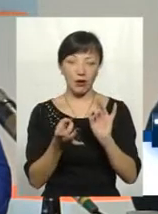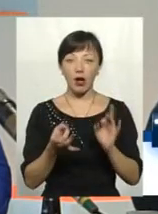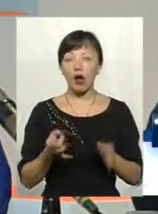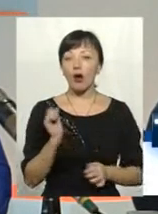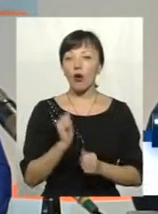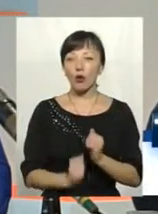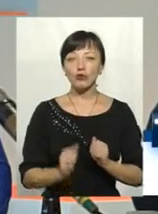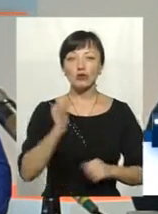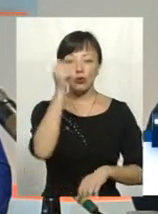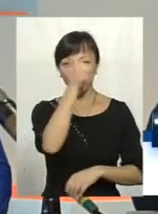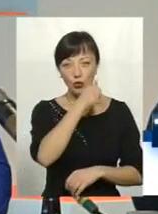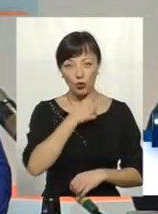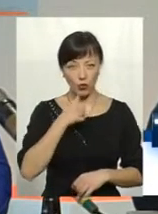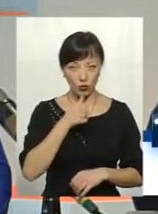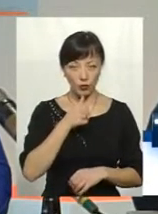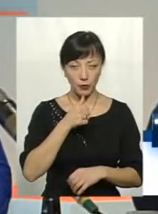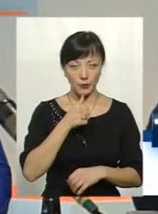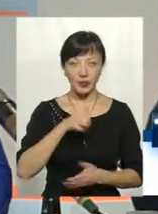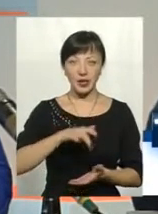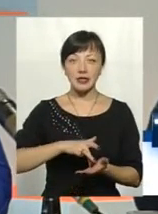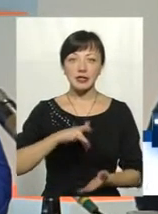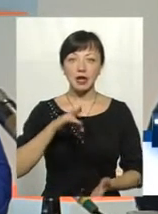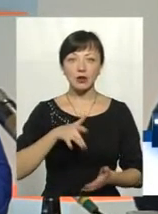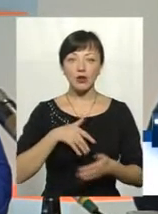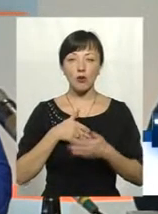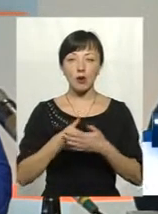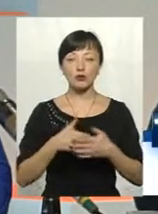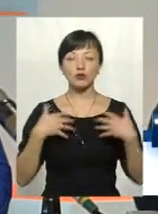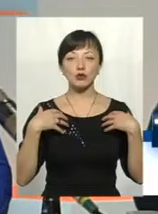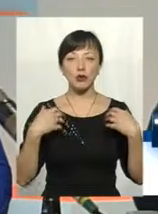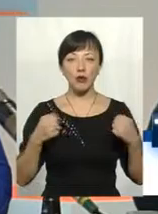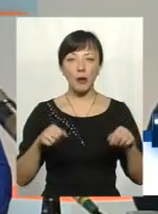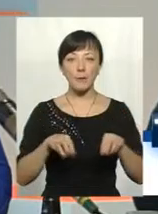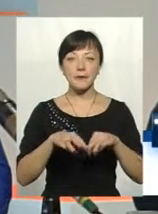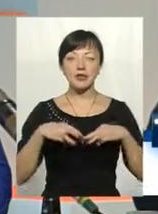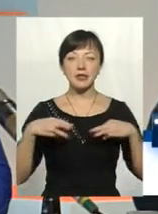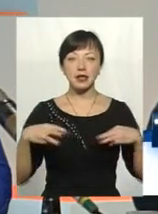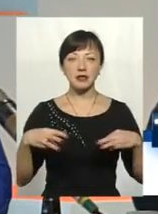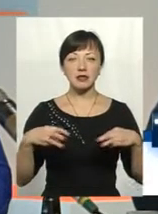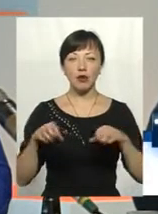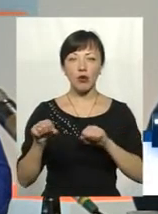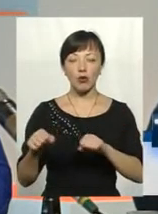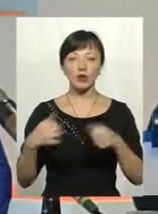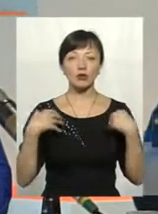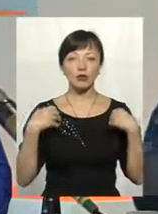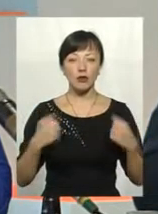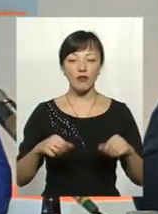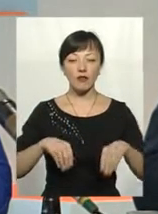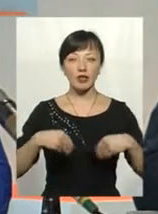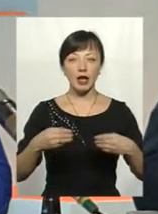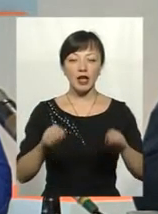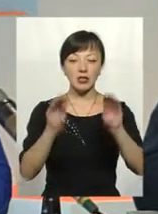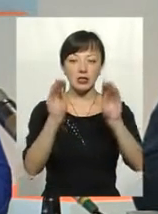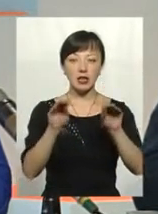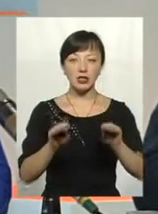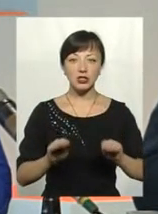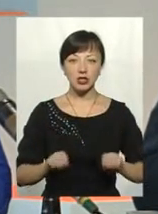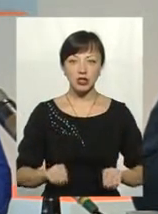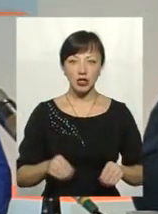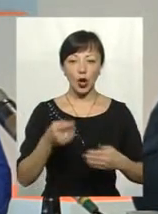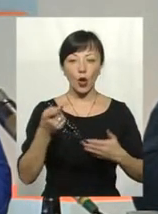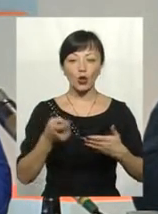Кожного року Центр громадського здоров'я Міністерства охорони здоров'я видає аналітично-статистичний